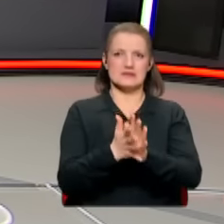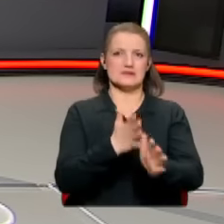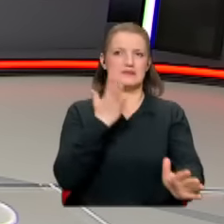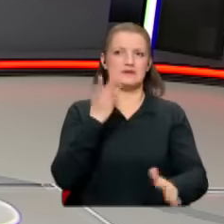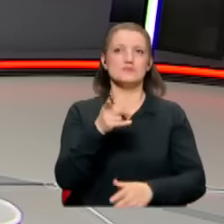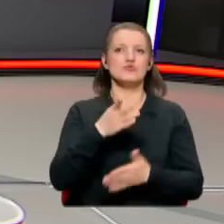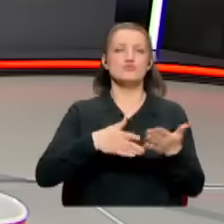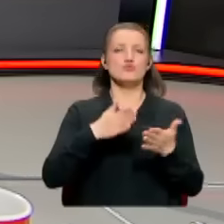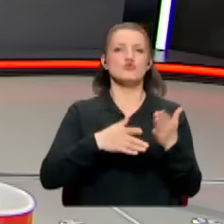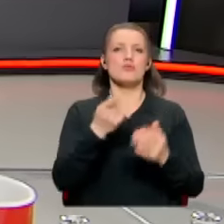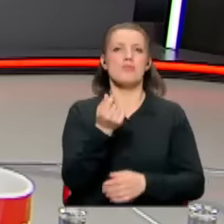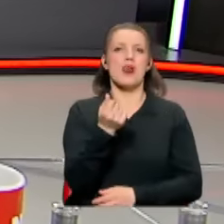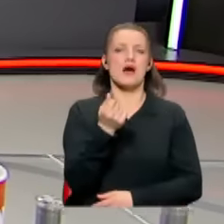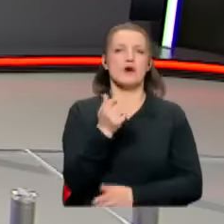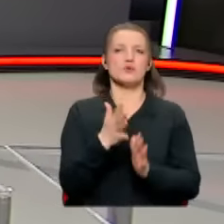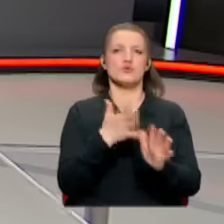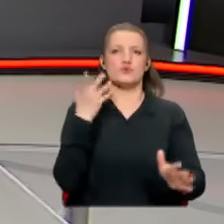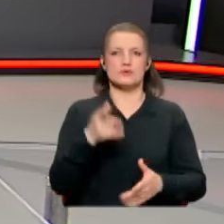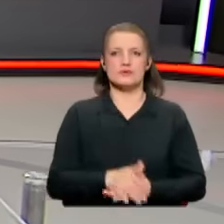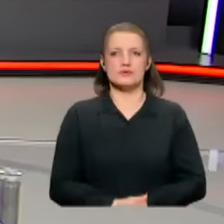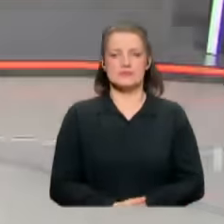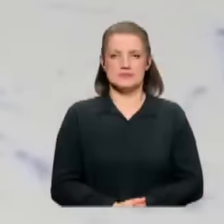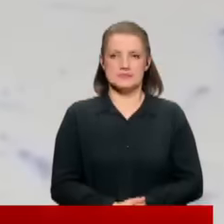uzuyor. Bu da bozuk para kuyruğu.